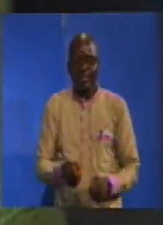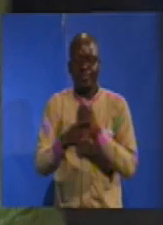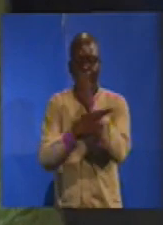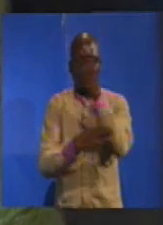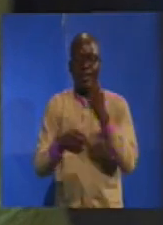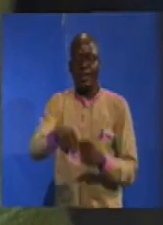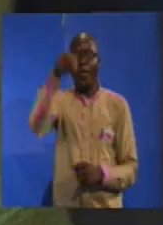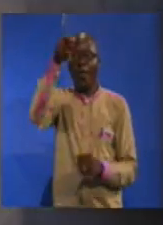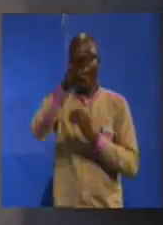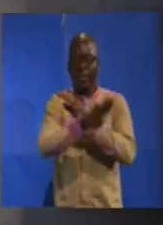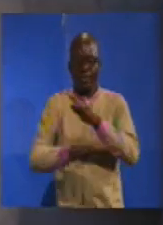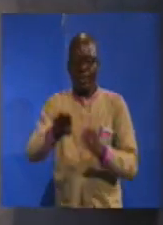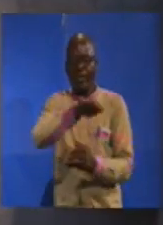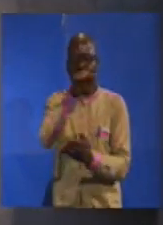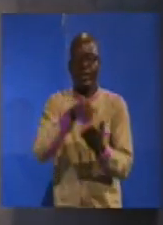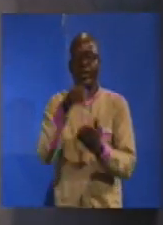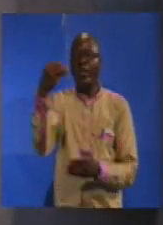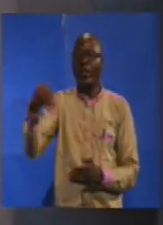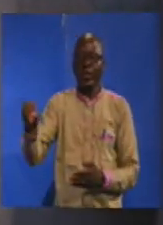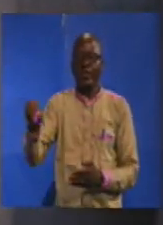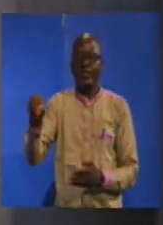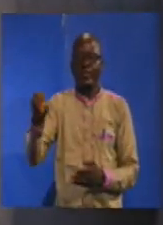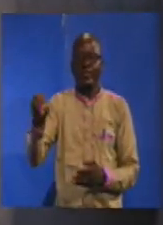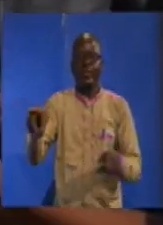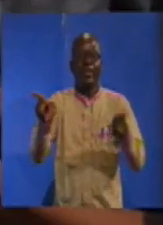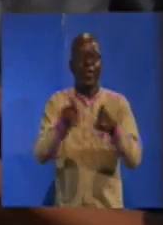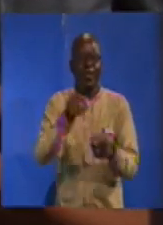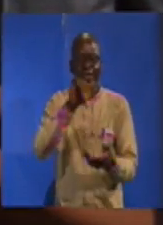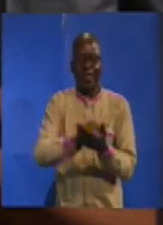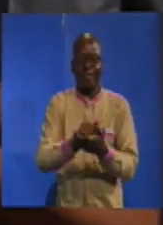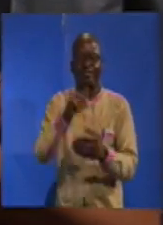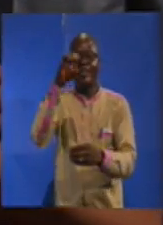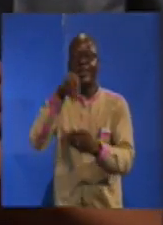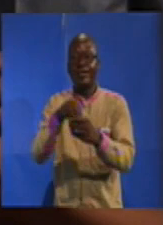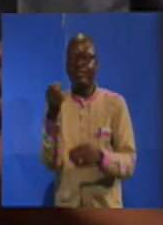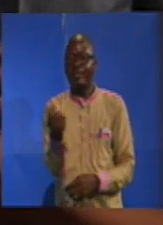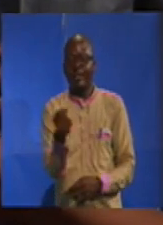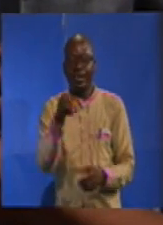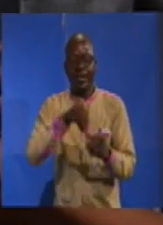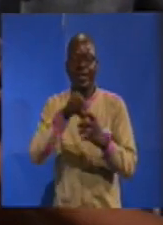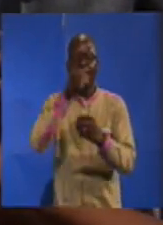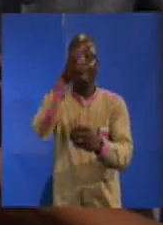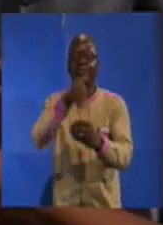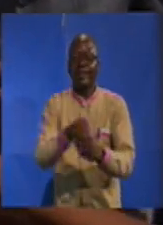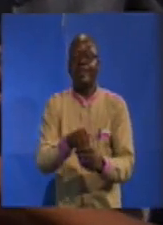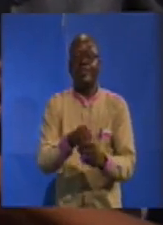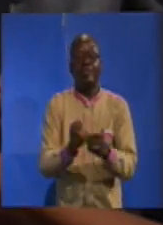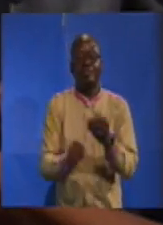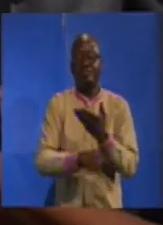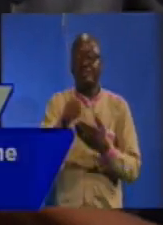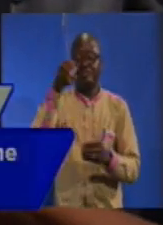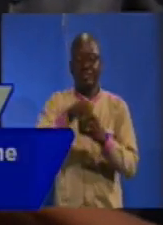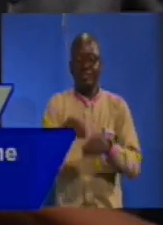des Hauts-Bassins et du Centre-Ouest. C'est un ton comme des engrais et des semences justement ciblées